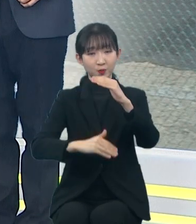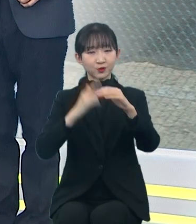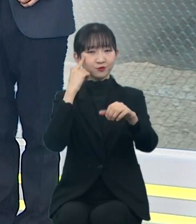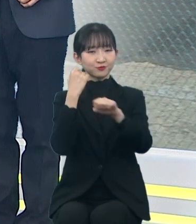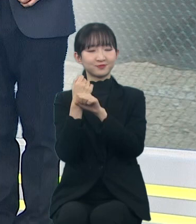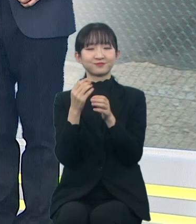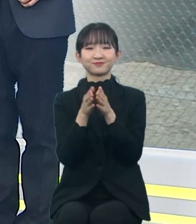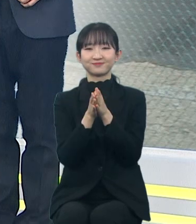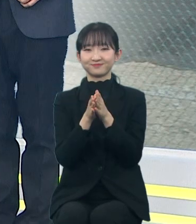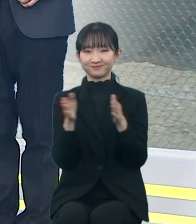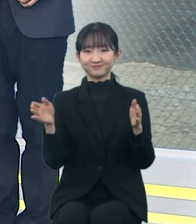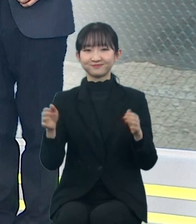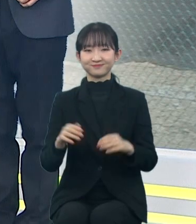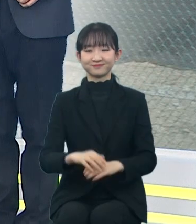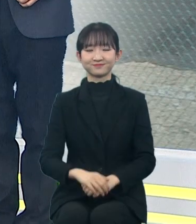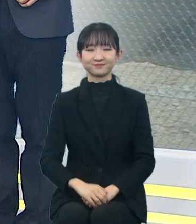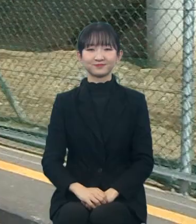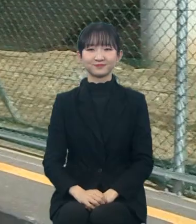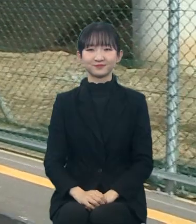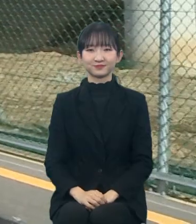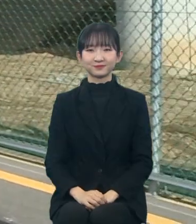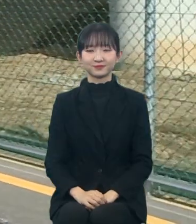착수했습니다. 이형구 기자입니다.